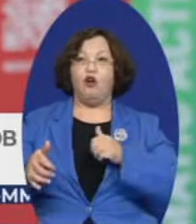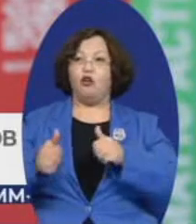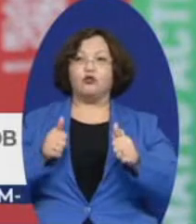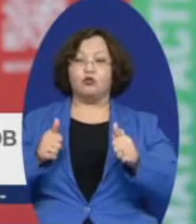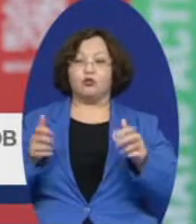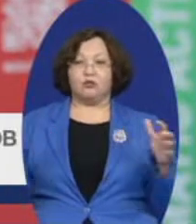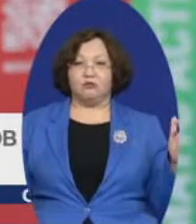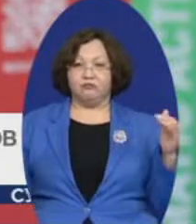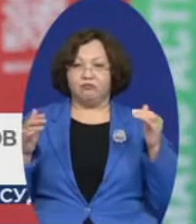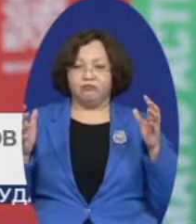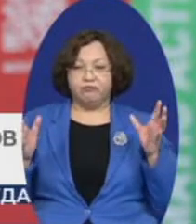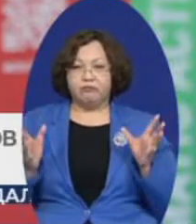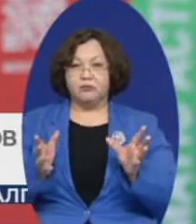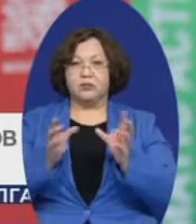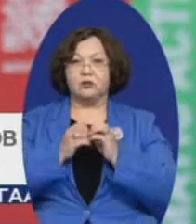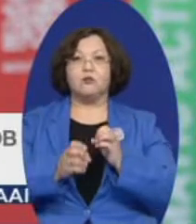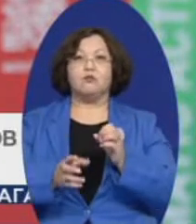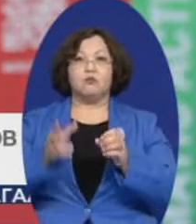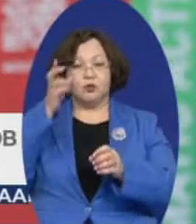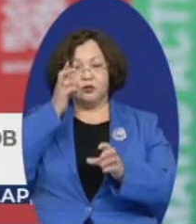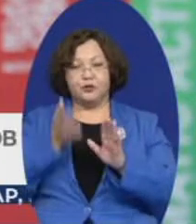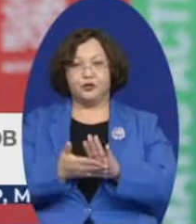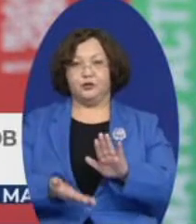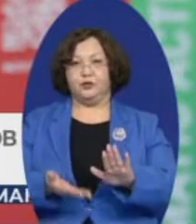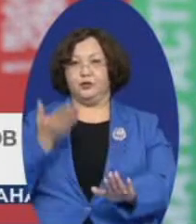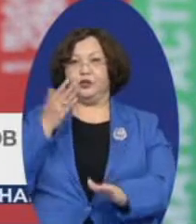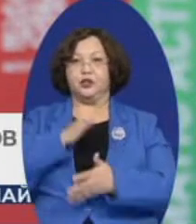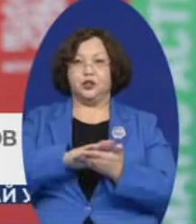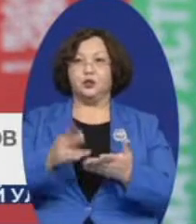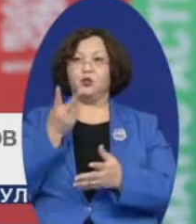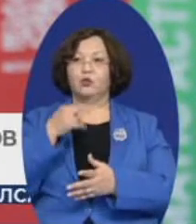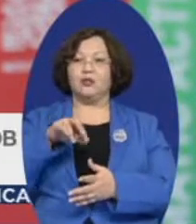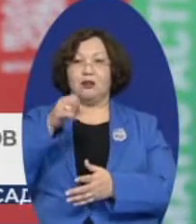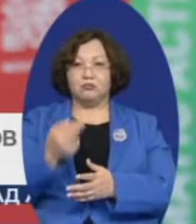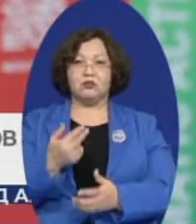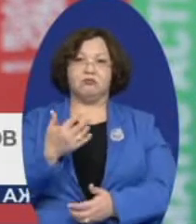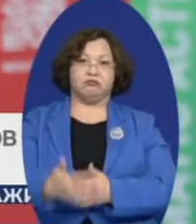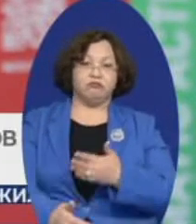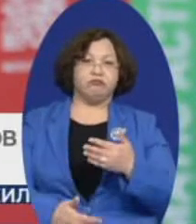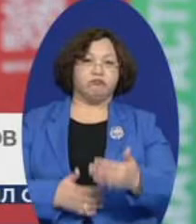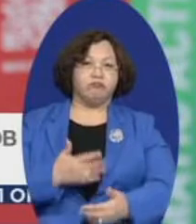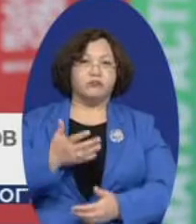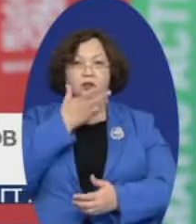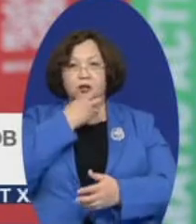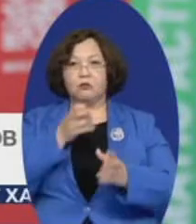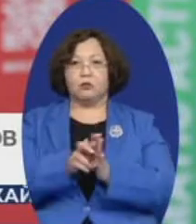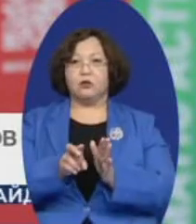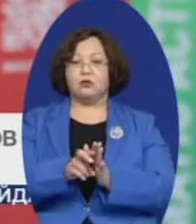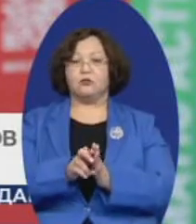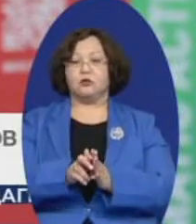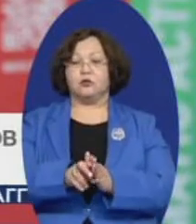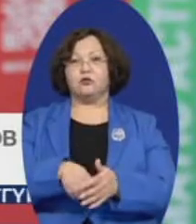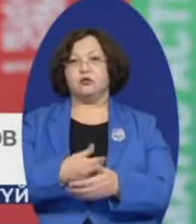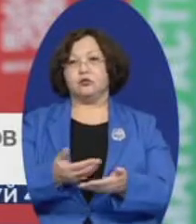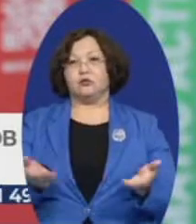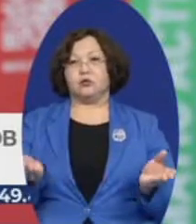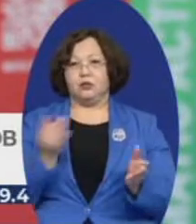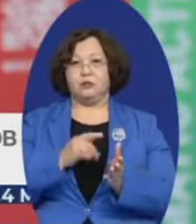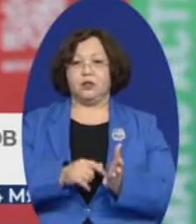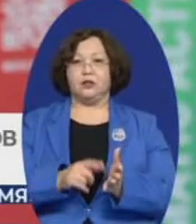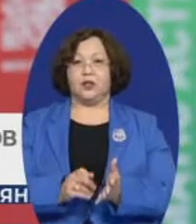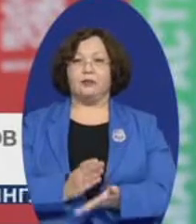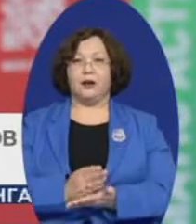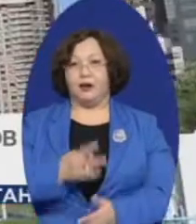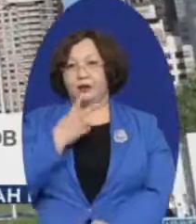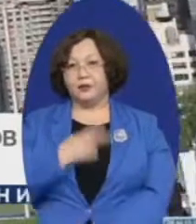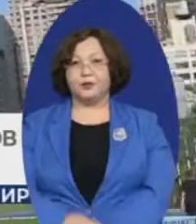ажиллуулж чадах юм бол бид нар бас боловсролт шин дэвшил одоо шин прогресс шин одоо боломжуудыг одоо олгох ийм